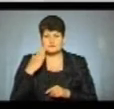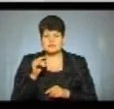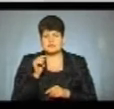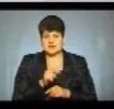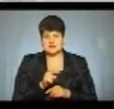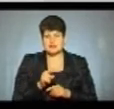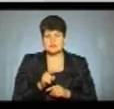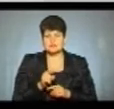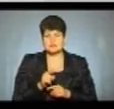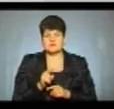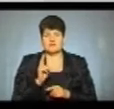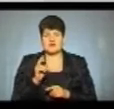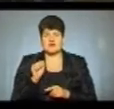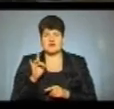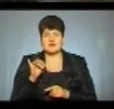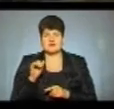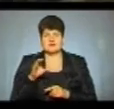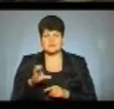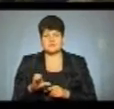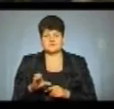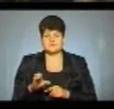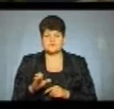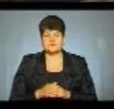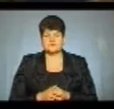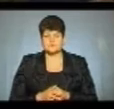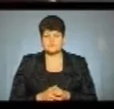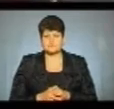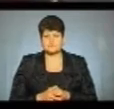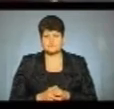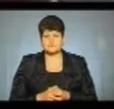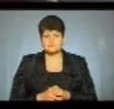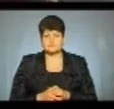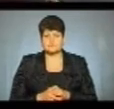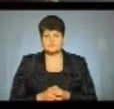на сторінці «Карітасу» у соцмережі Facebook, каже Аліна Муц.